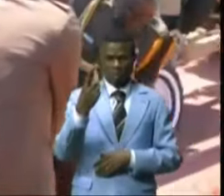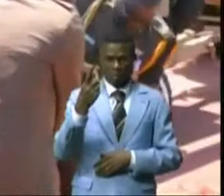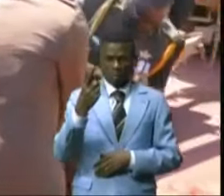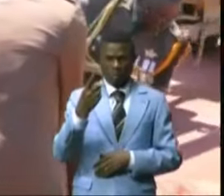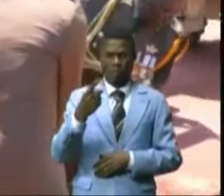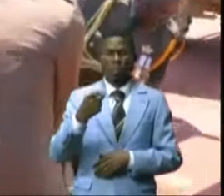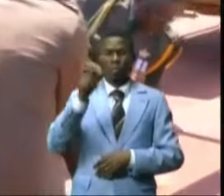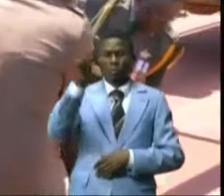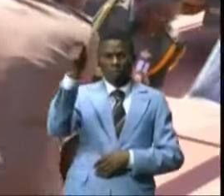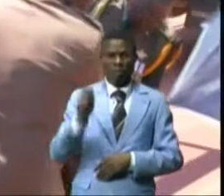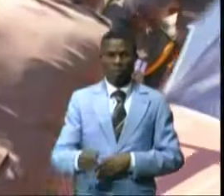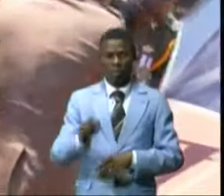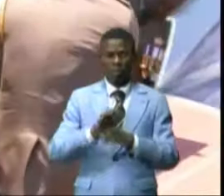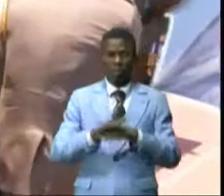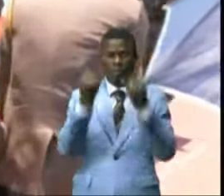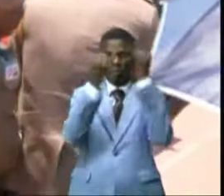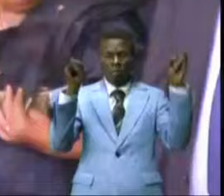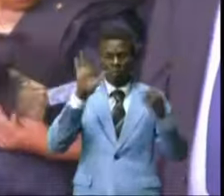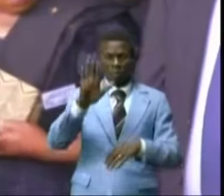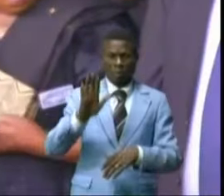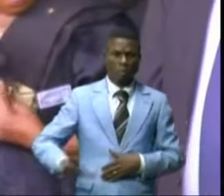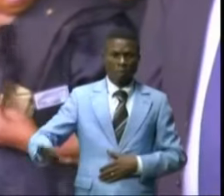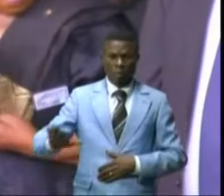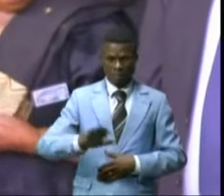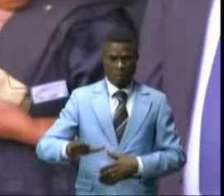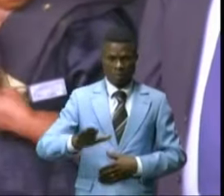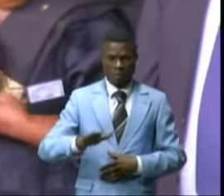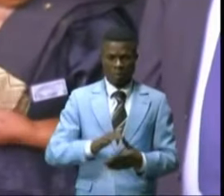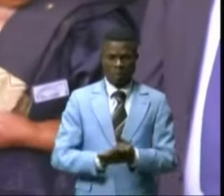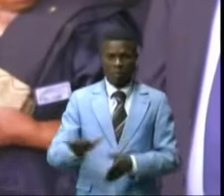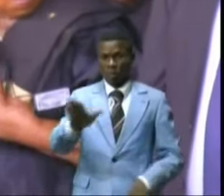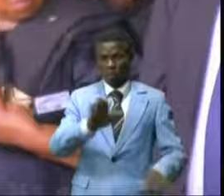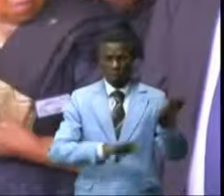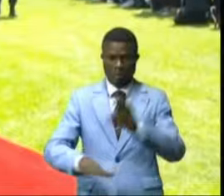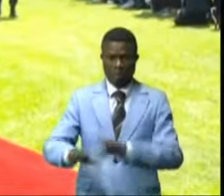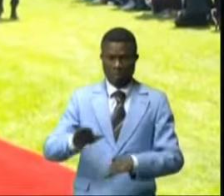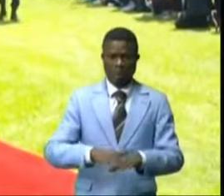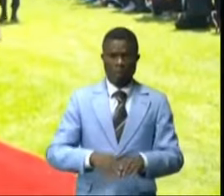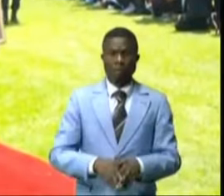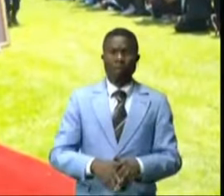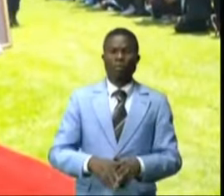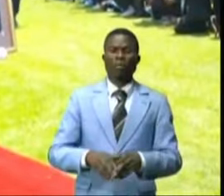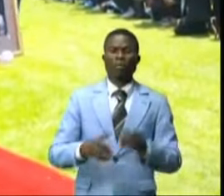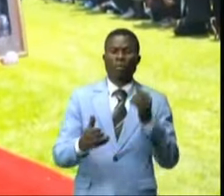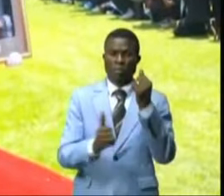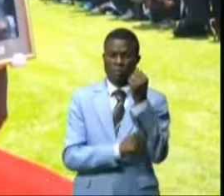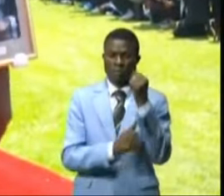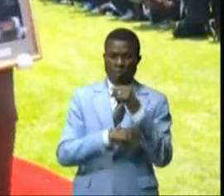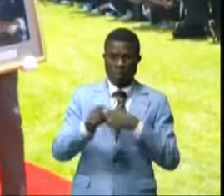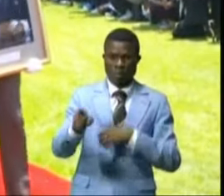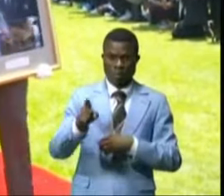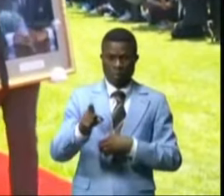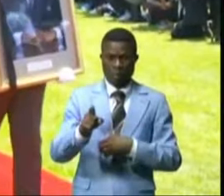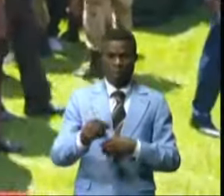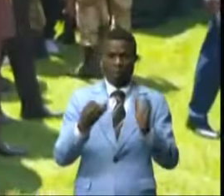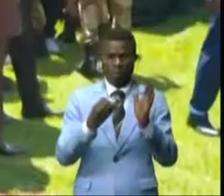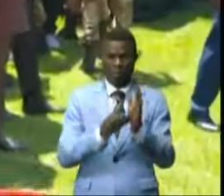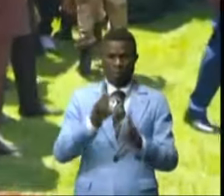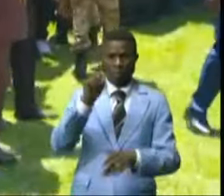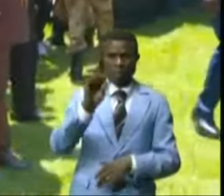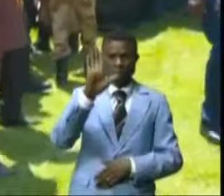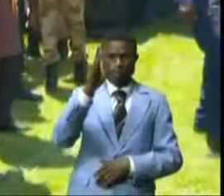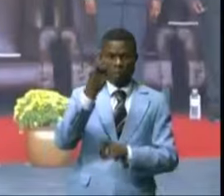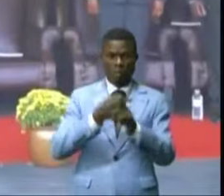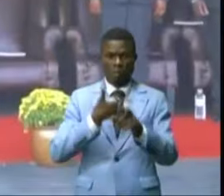pour l'indépendance de son pays. L'inhumation de ce grand panafricaniste interviendra ce dimanche